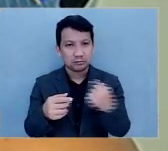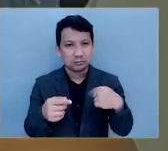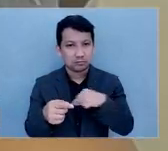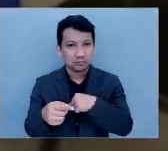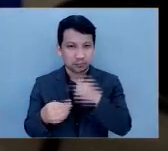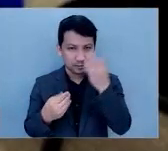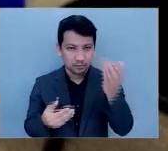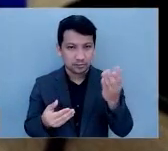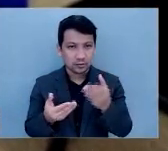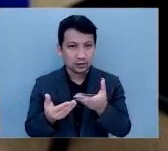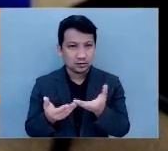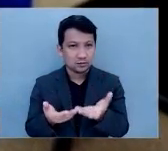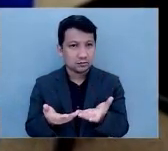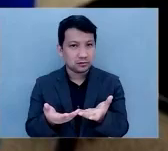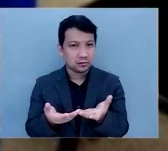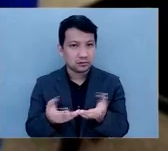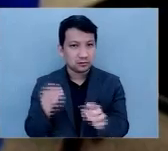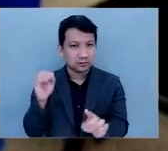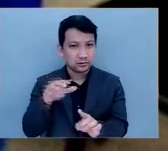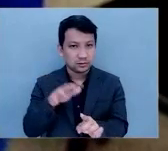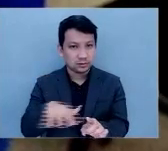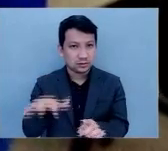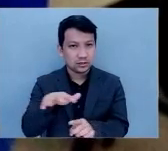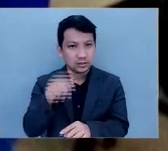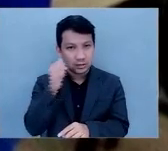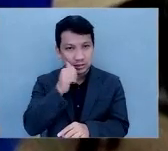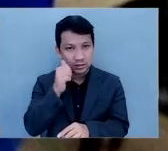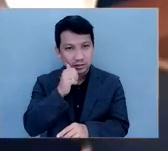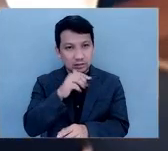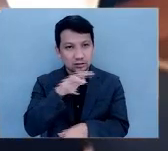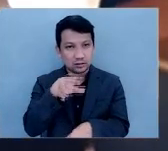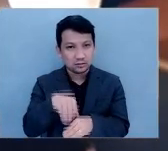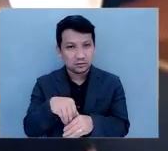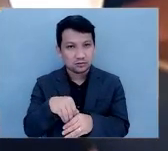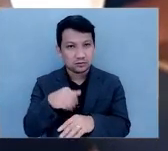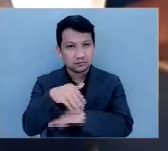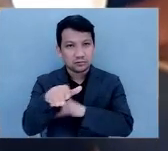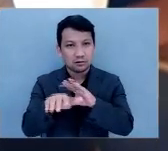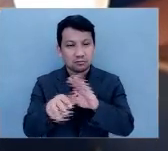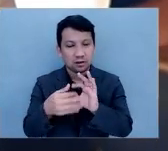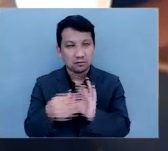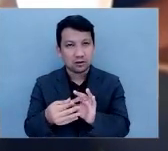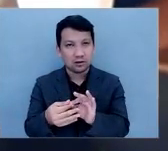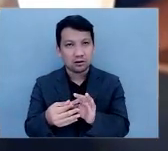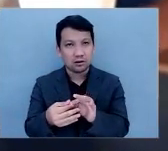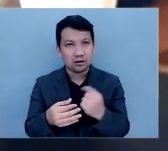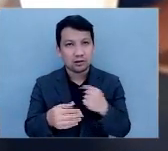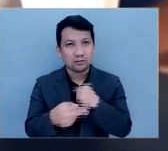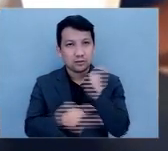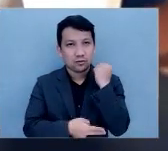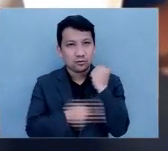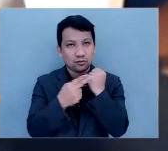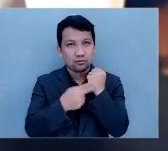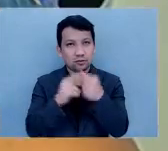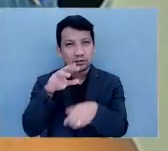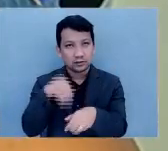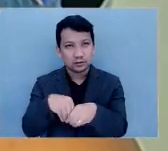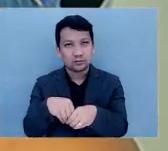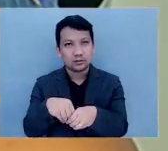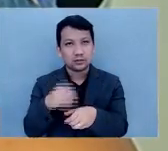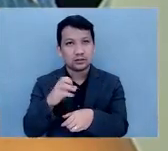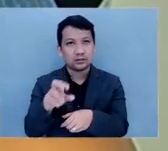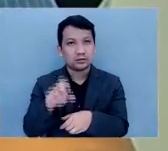nangyayaring pag-explain with In which pinapadala po sila sa mga hotels with din Metro Manila for